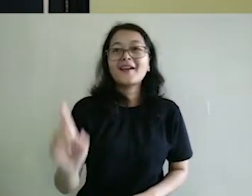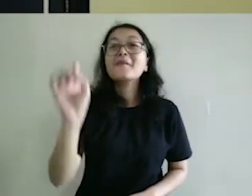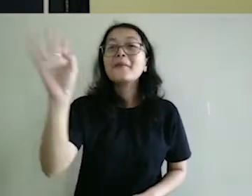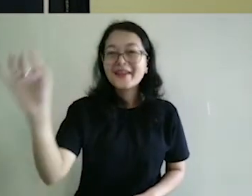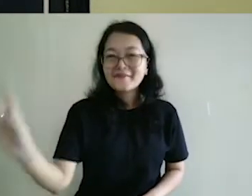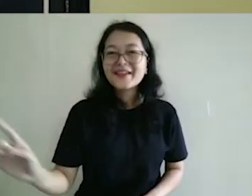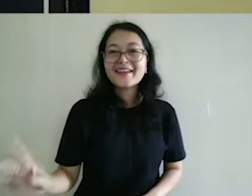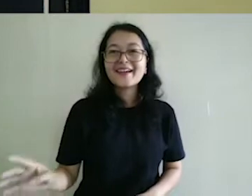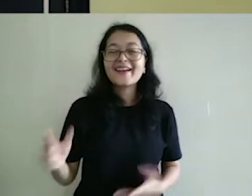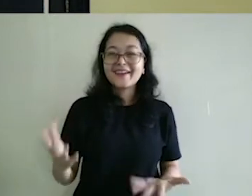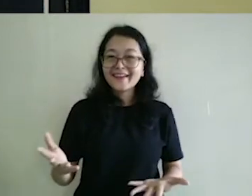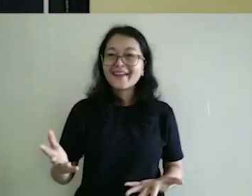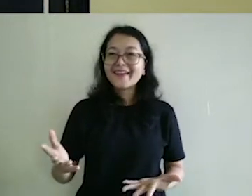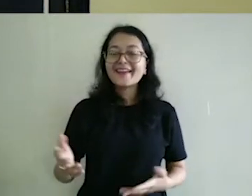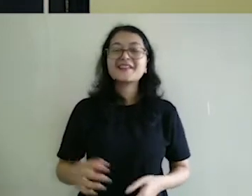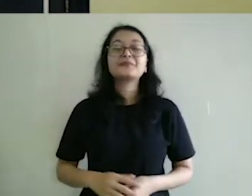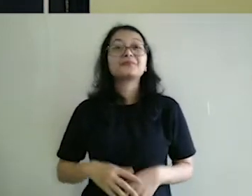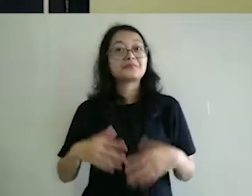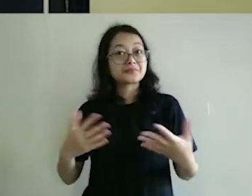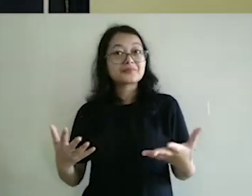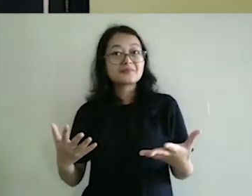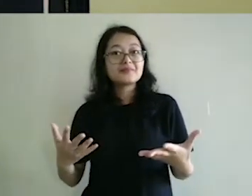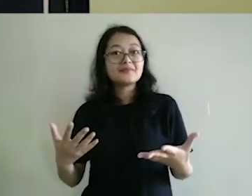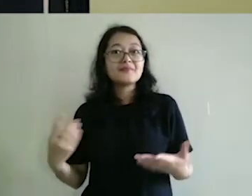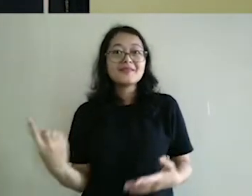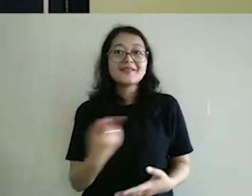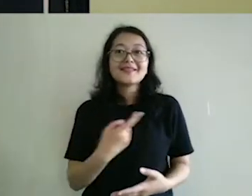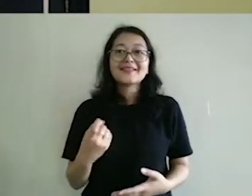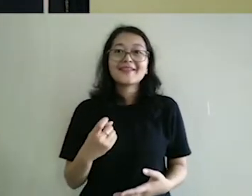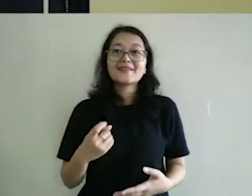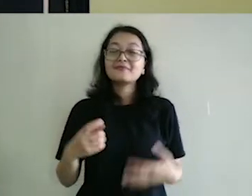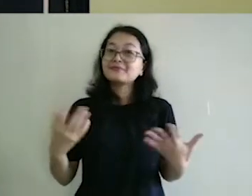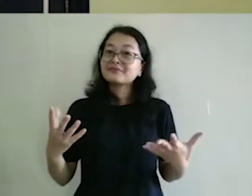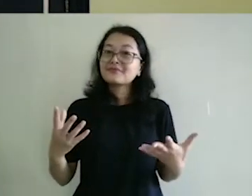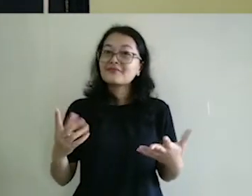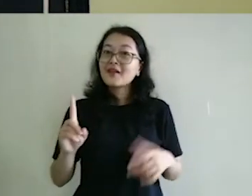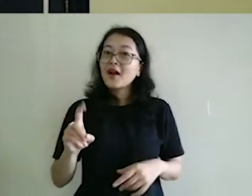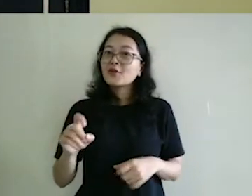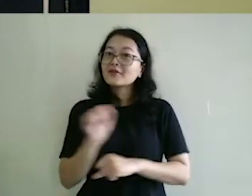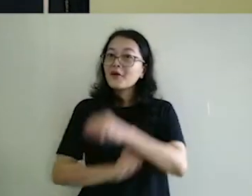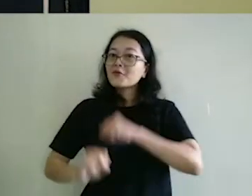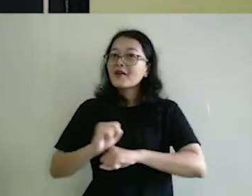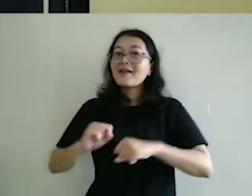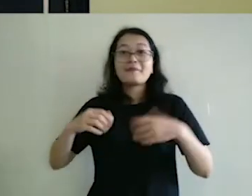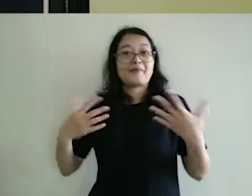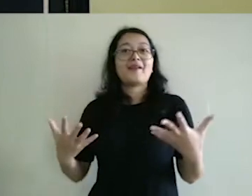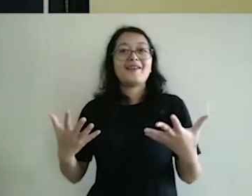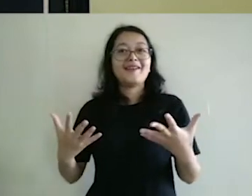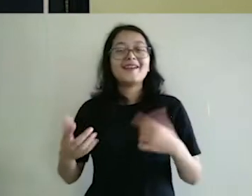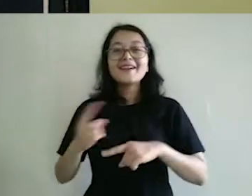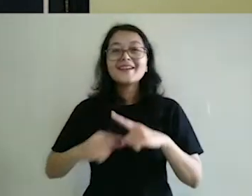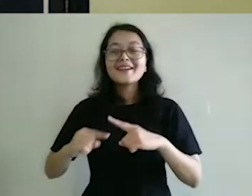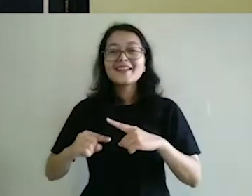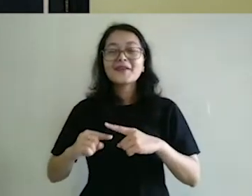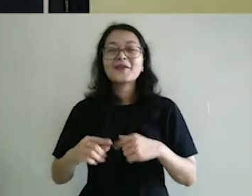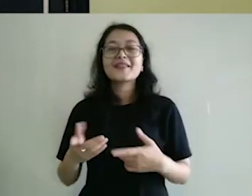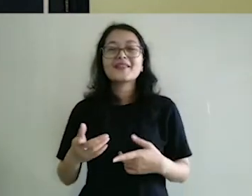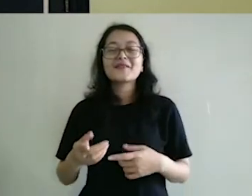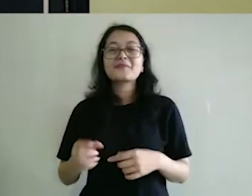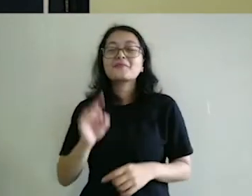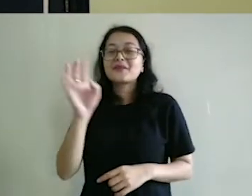sangat berbeda-beda. Oleh karena itu, apa yang perlu kita lakukan